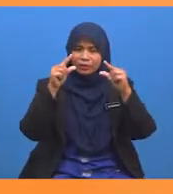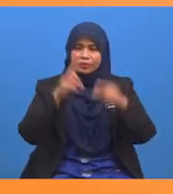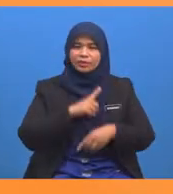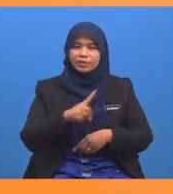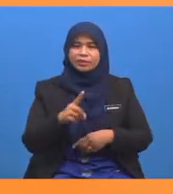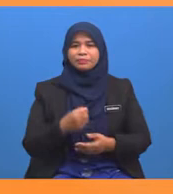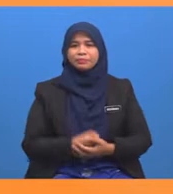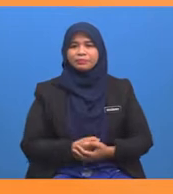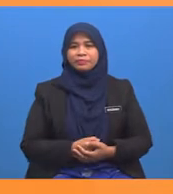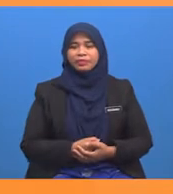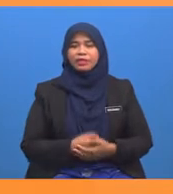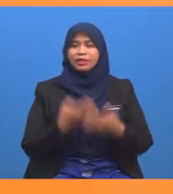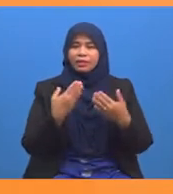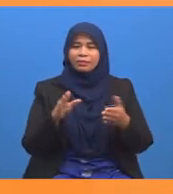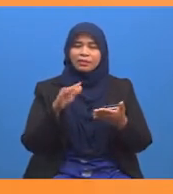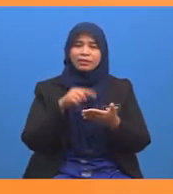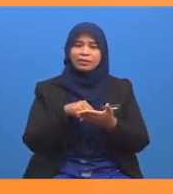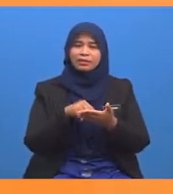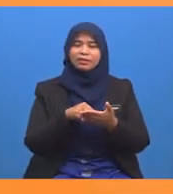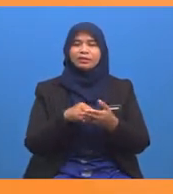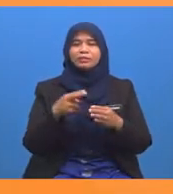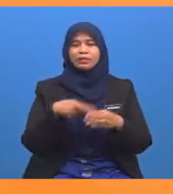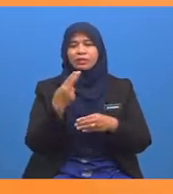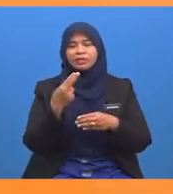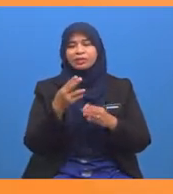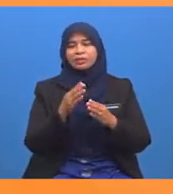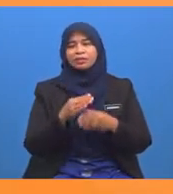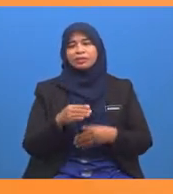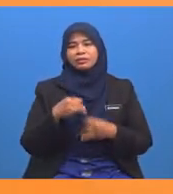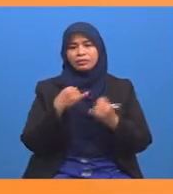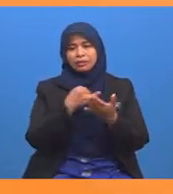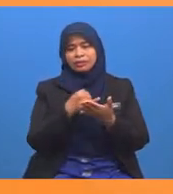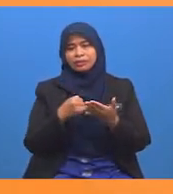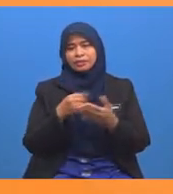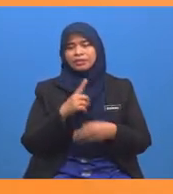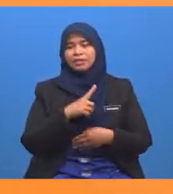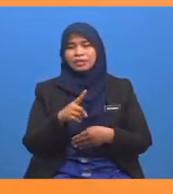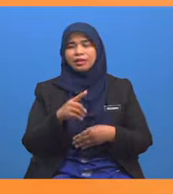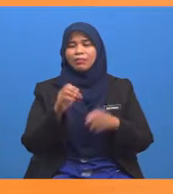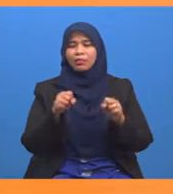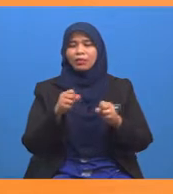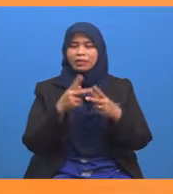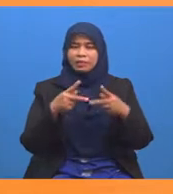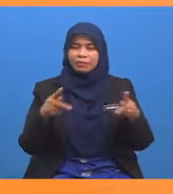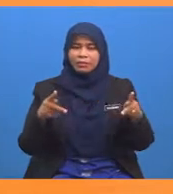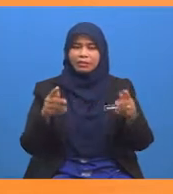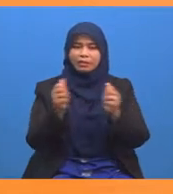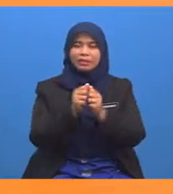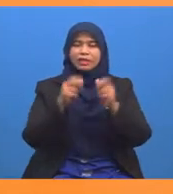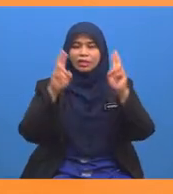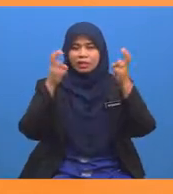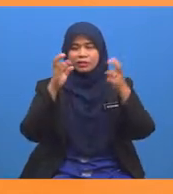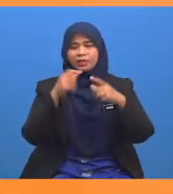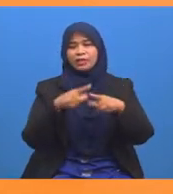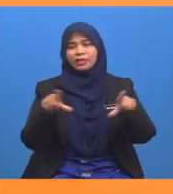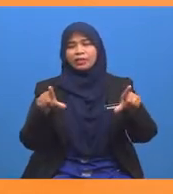masing-masing. Selepas ini, penghasilan penulisan teks kesenian Islam boleh dipelbagaikan dengan tajuk yang